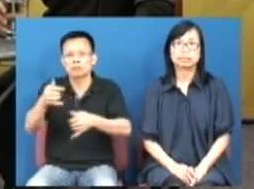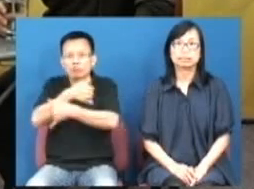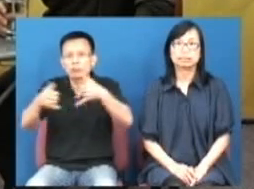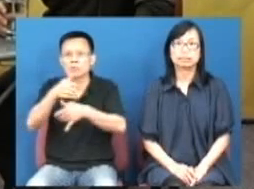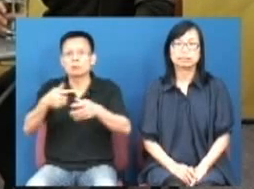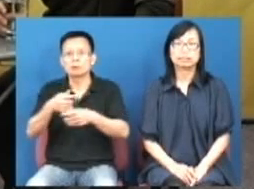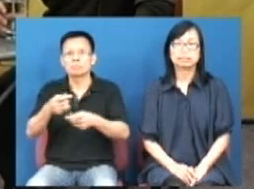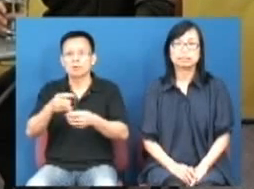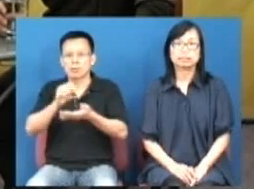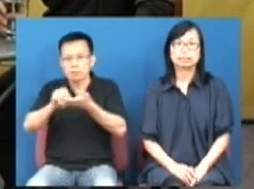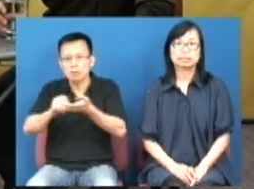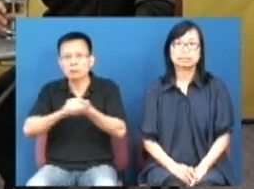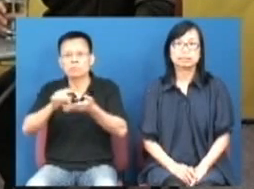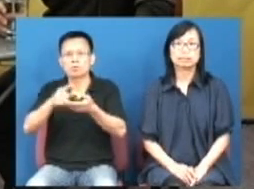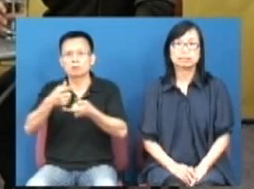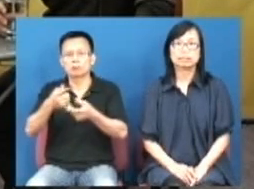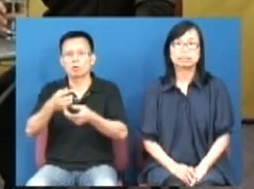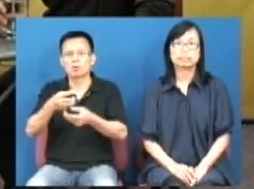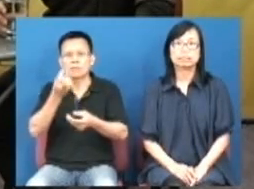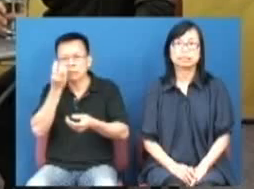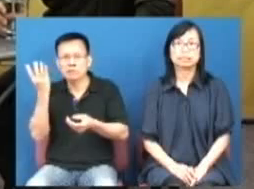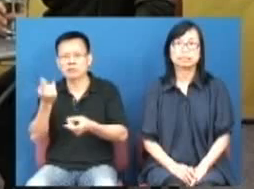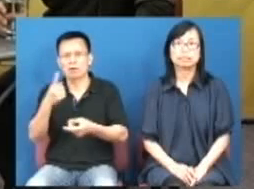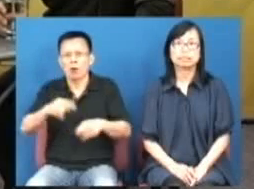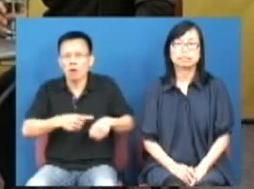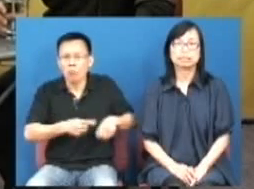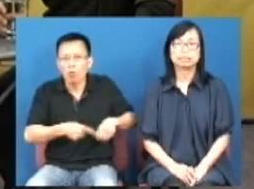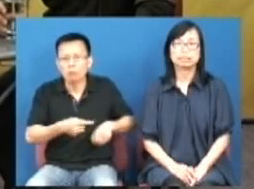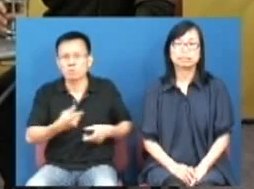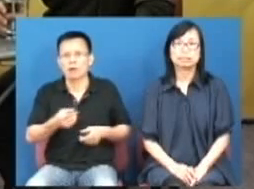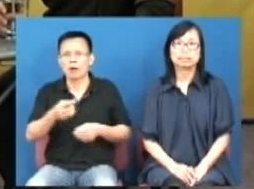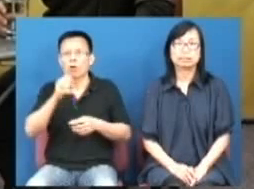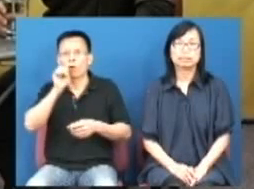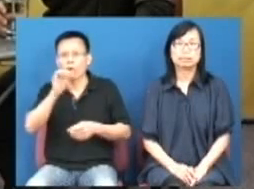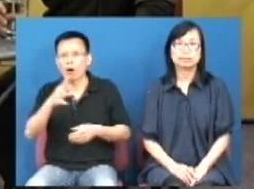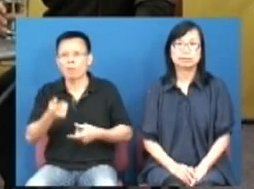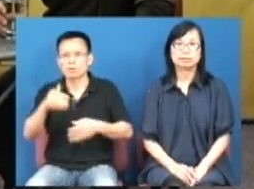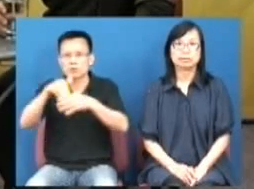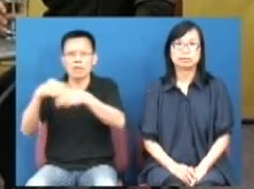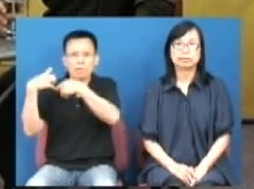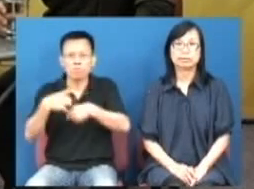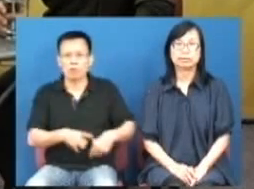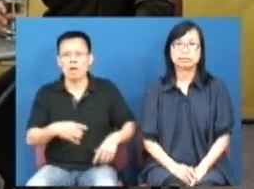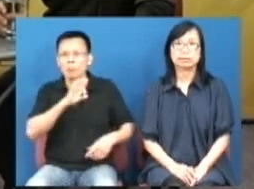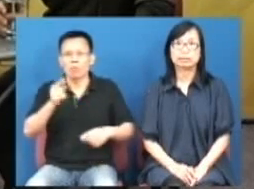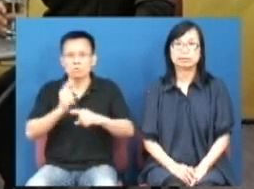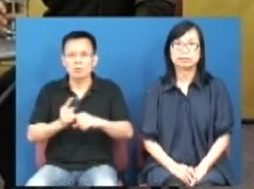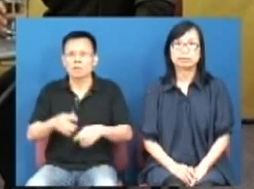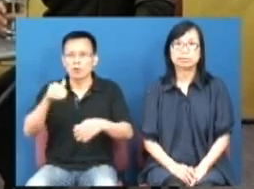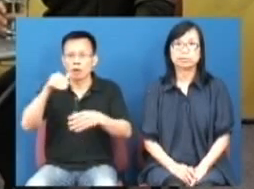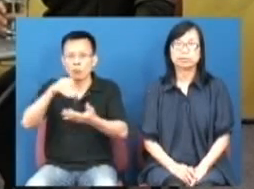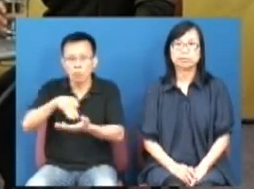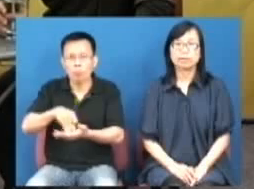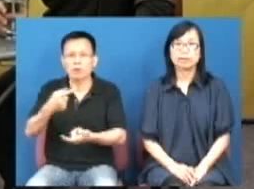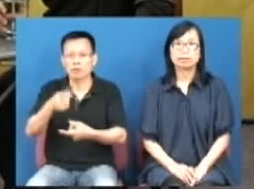不公平啊，根本係歧視。即係話你冇錢嘅，只要你講下話參加去競選咧，而你冇實際上嘅報名咧，你